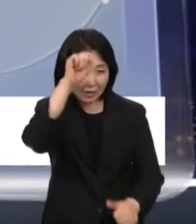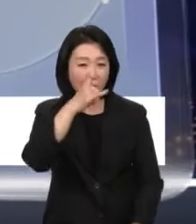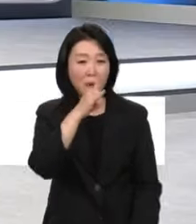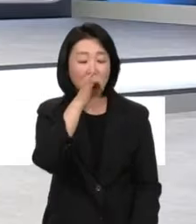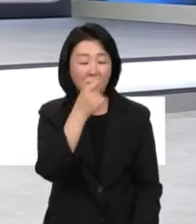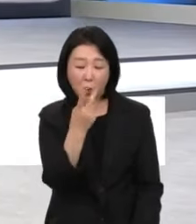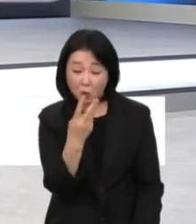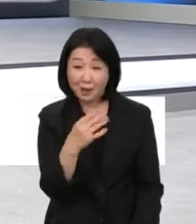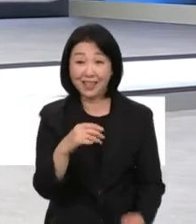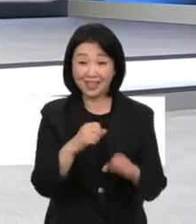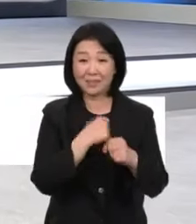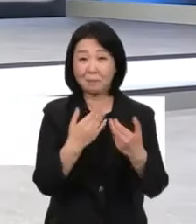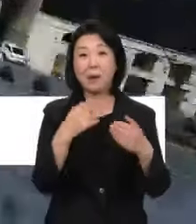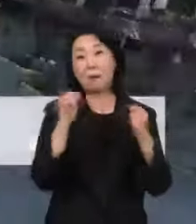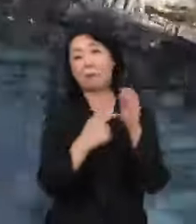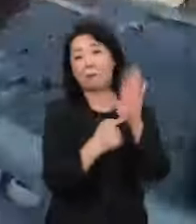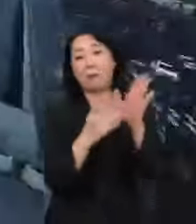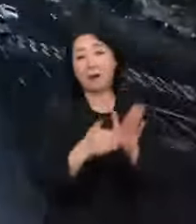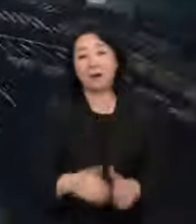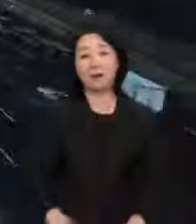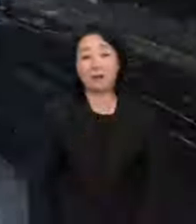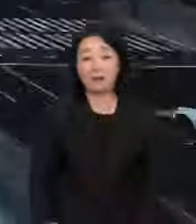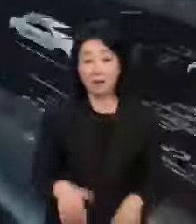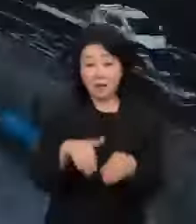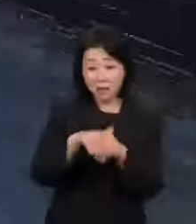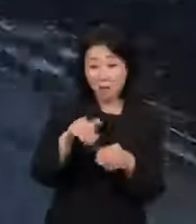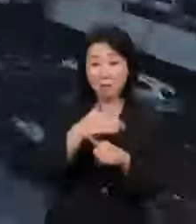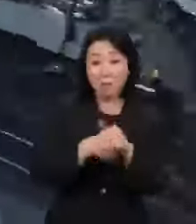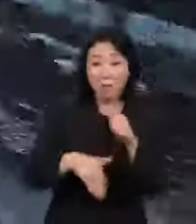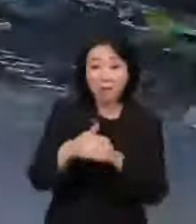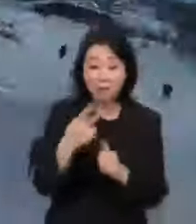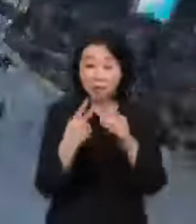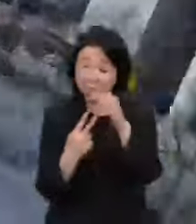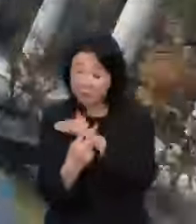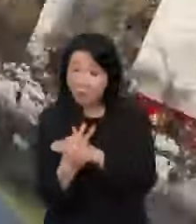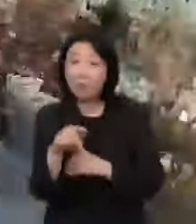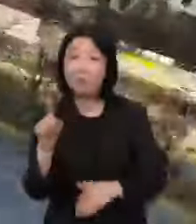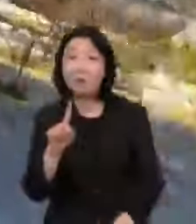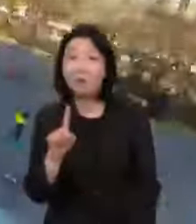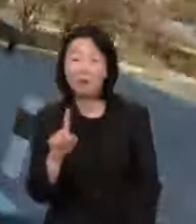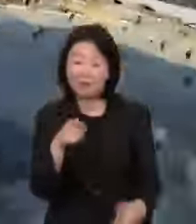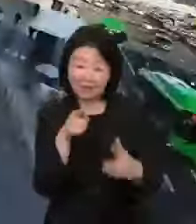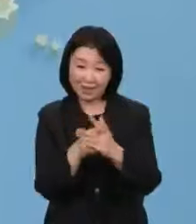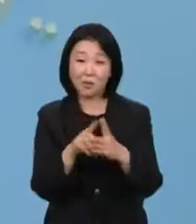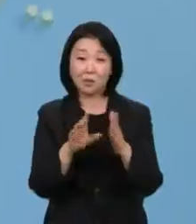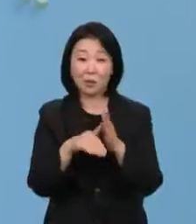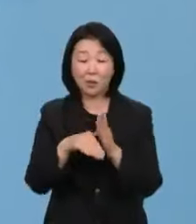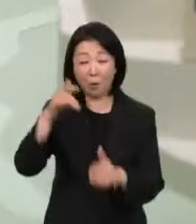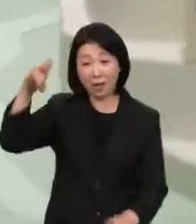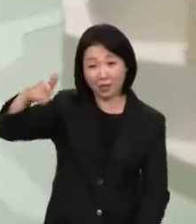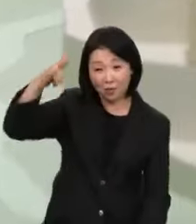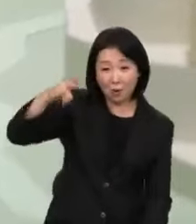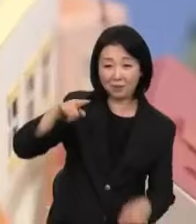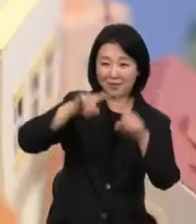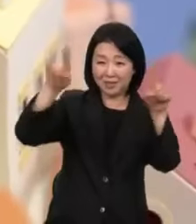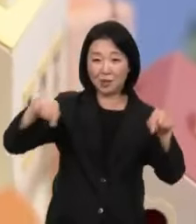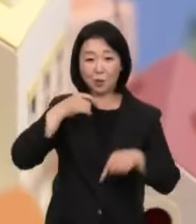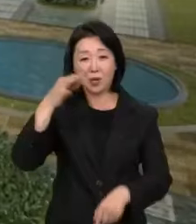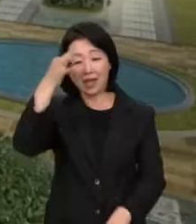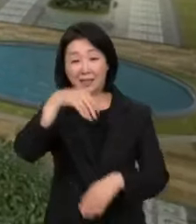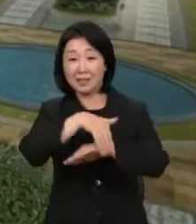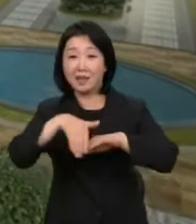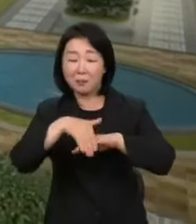만에 계산해 즉시 공개합니다. 개표 상황과 비전제의 예측 결과는 레이싱 드론, 페이퍼 아트,